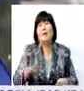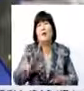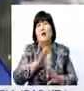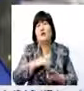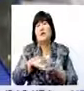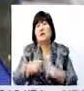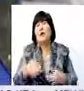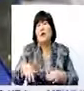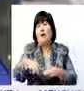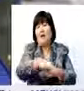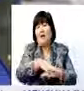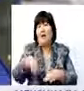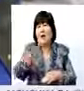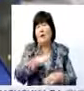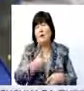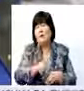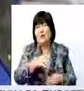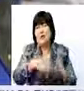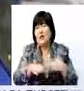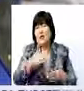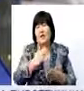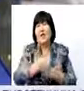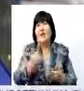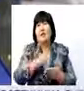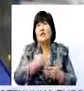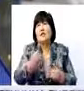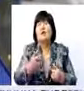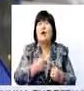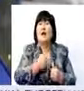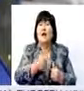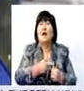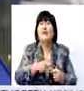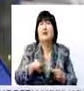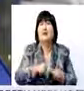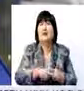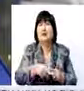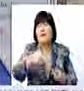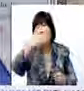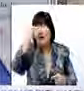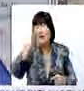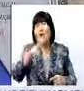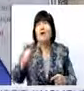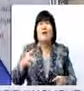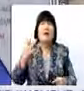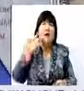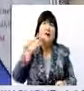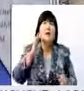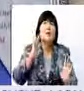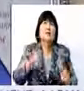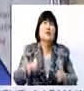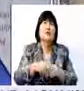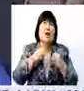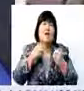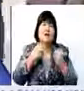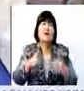болмаса халқыма өте ризамын. Себебі деген оның аты да, несі заты да қалмай жатыр. Қай уақытта болса да тек осындай